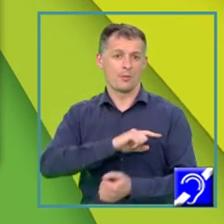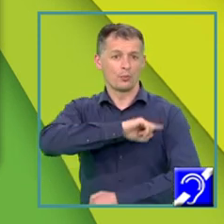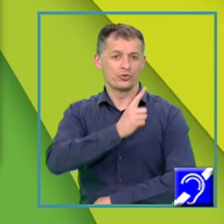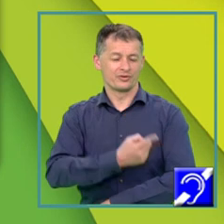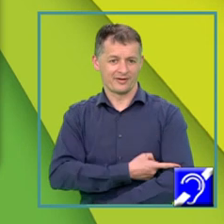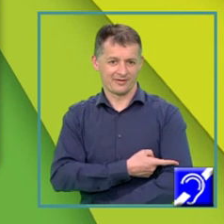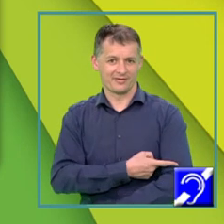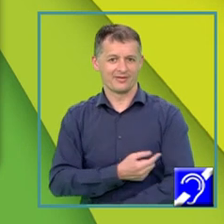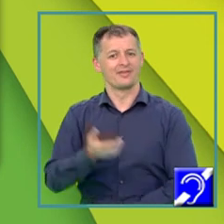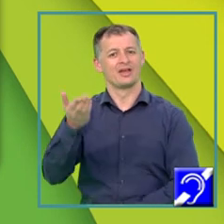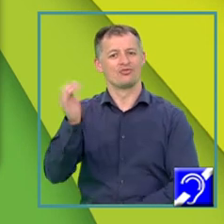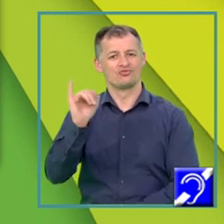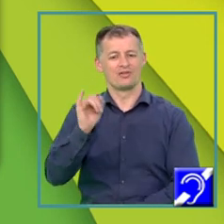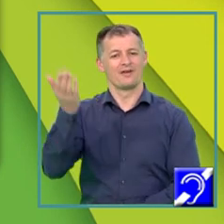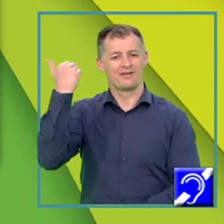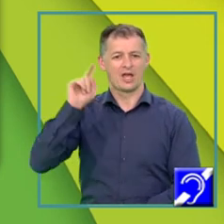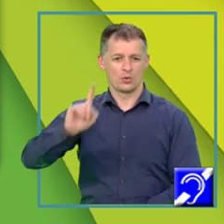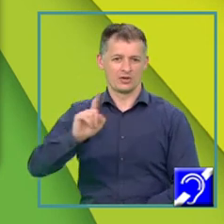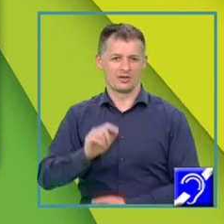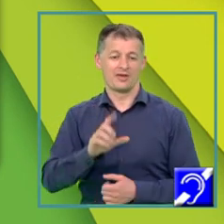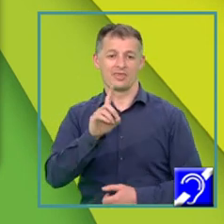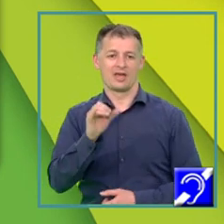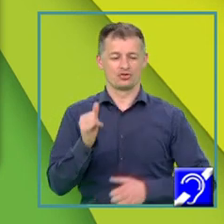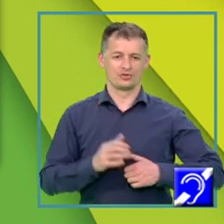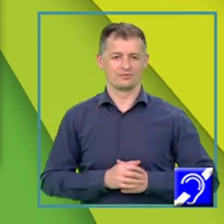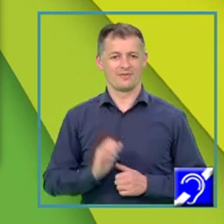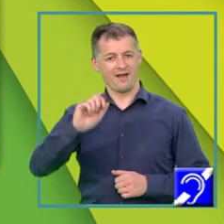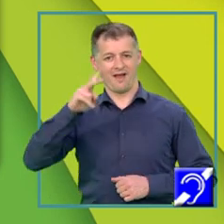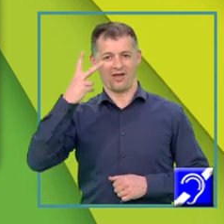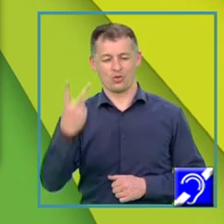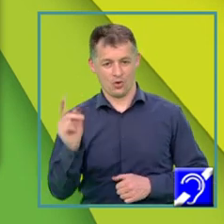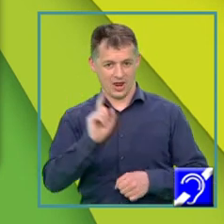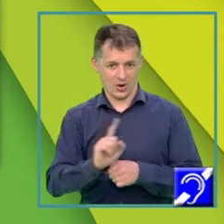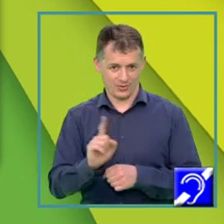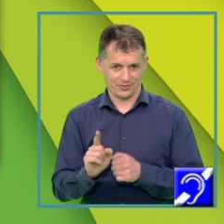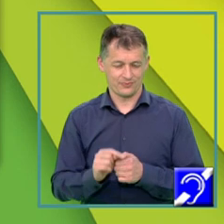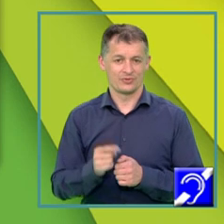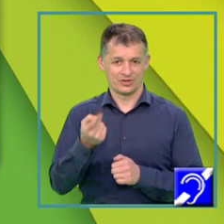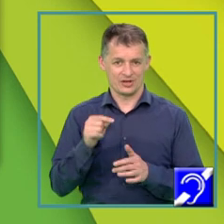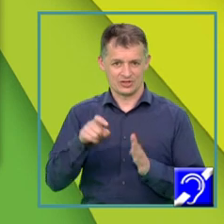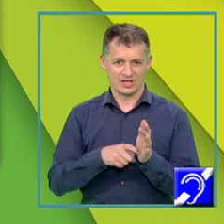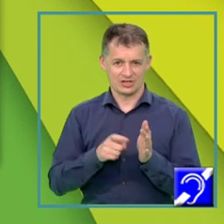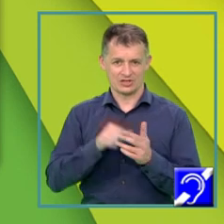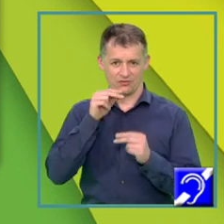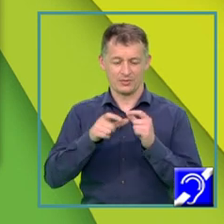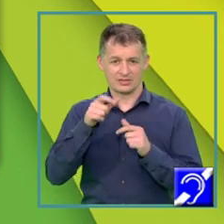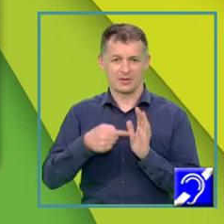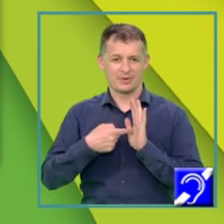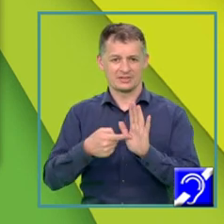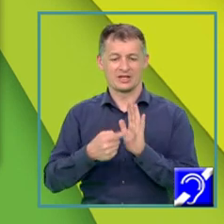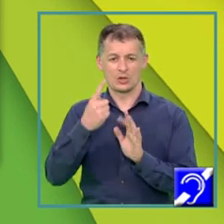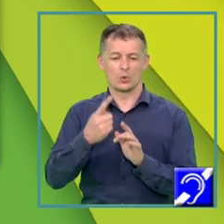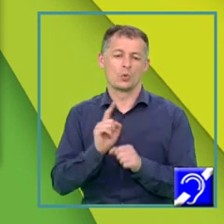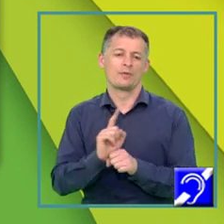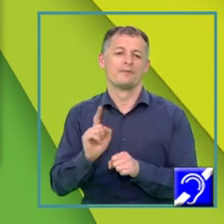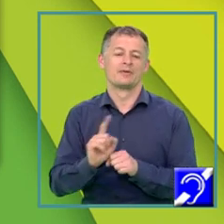predecesorului său și anume Gheorghe Gheorghiu Dej. Al doilea nostru reper din această cerință vorbea despre prezentarea unei